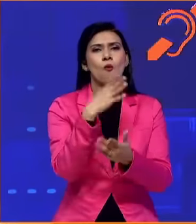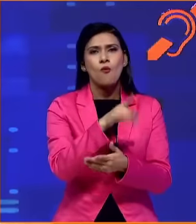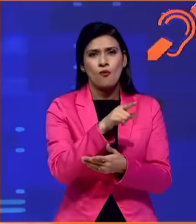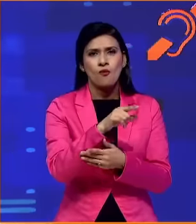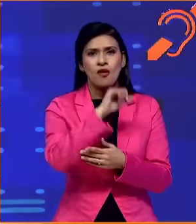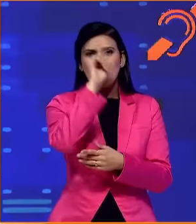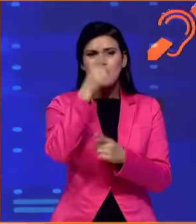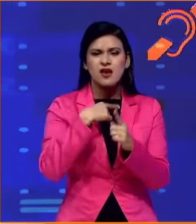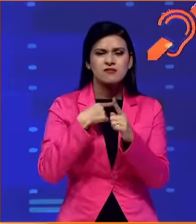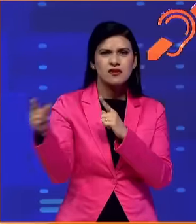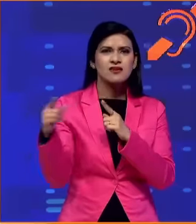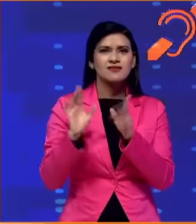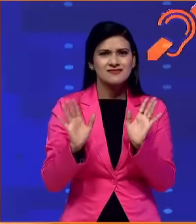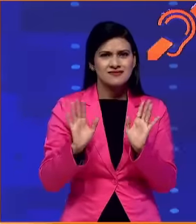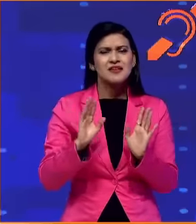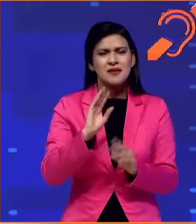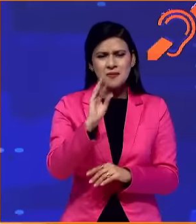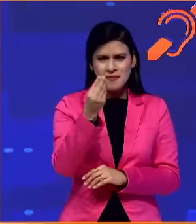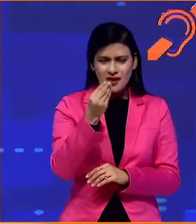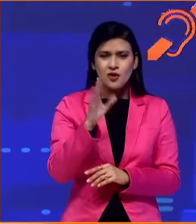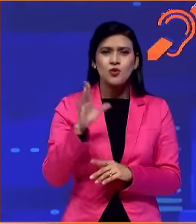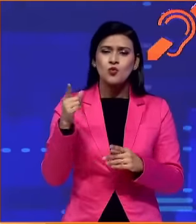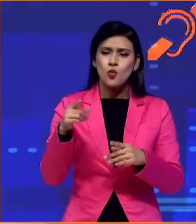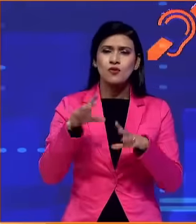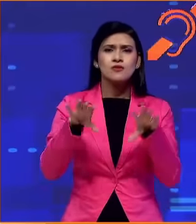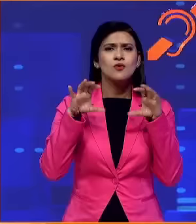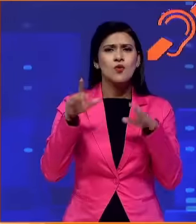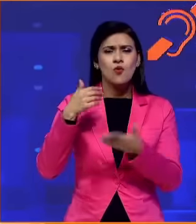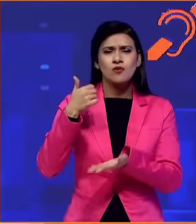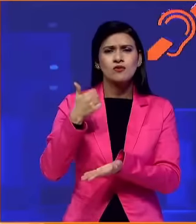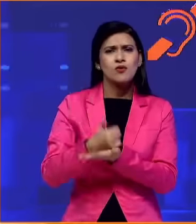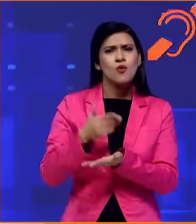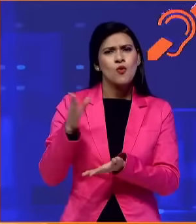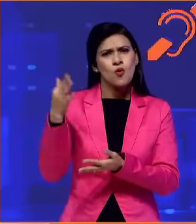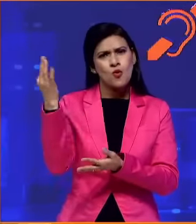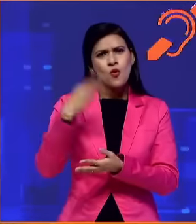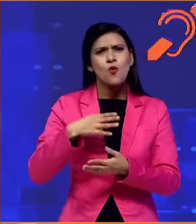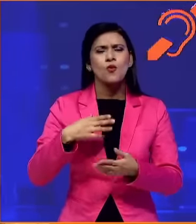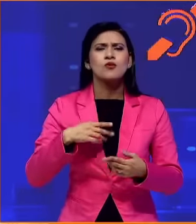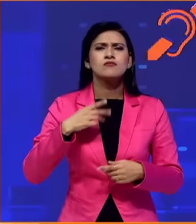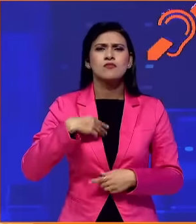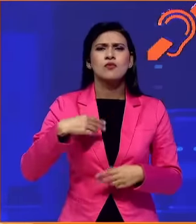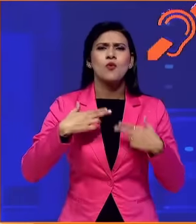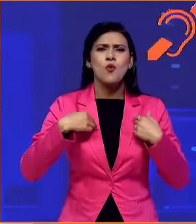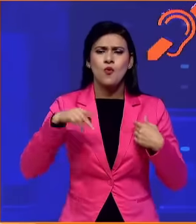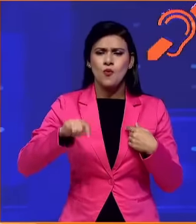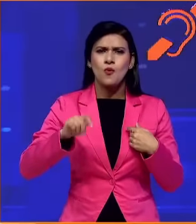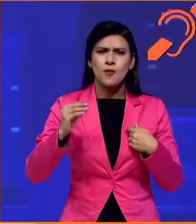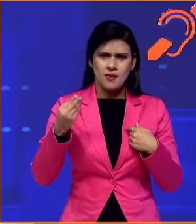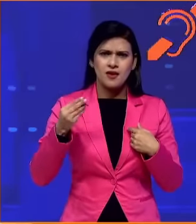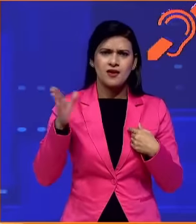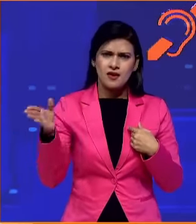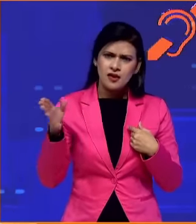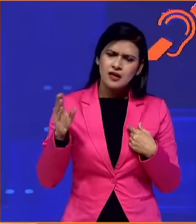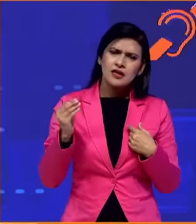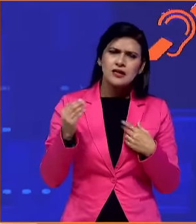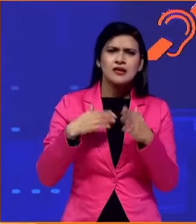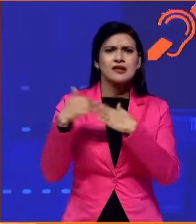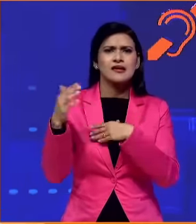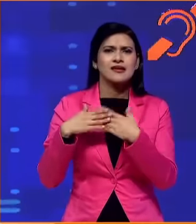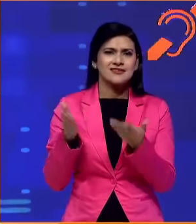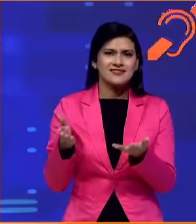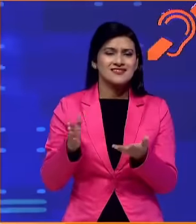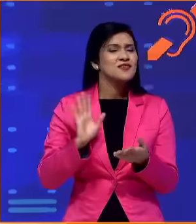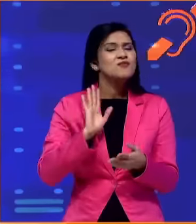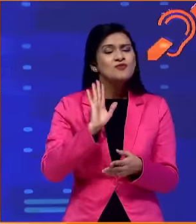मुझेलगताहैकिआपकोएक अलगअदालतगठितकरनीहोगी,उन्हेंबुलानाहोगाऔरउनसेपूछनाहोगाकि क्याकहागयाथाऔरक्यानहीं,लेकिन राजद्रोहकेयेमामलेऔरयेसभी कार्रवाइयां—